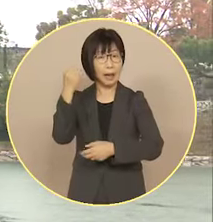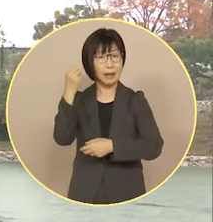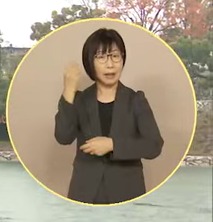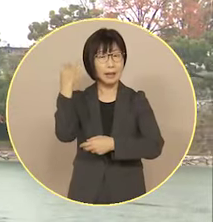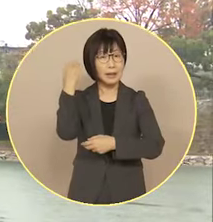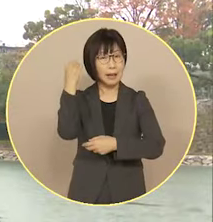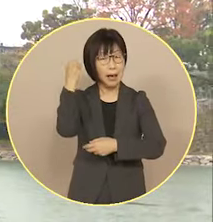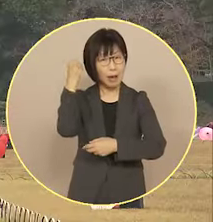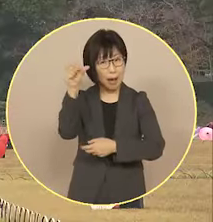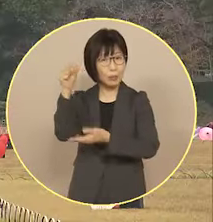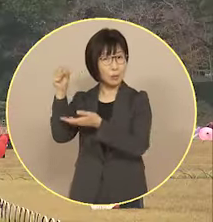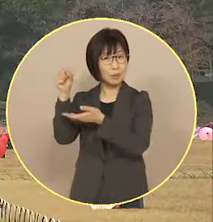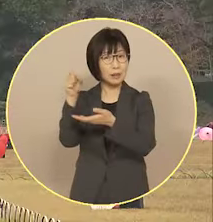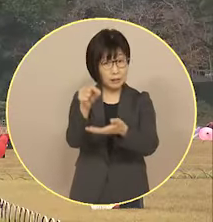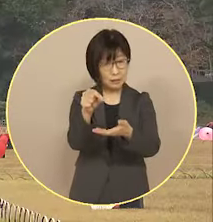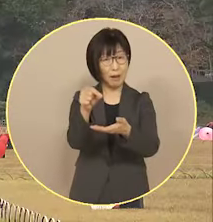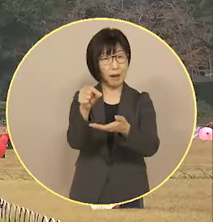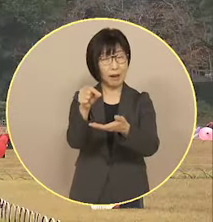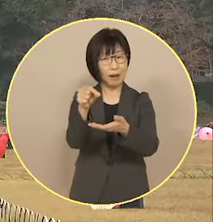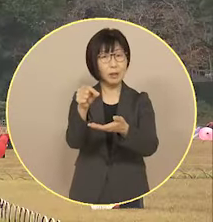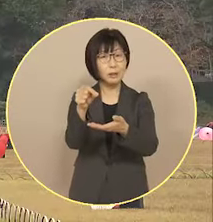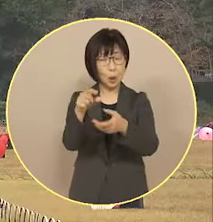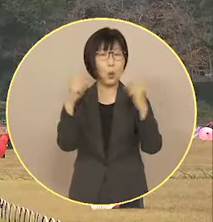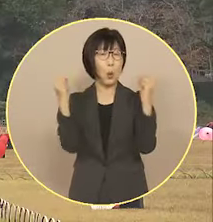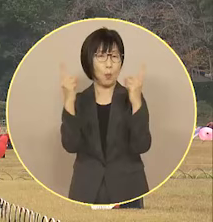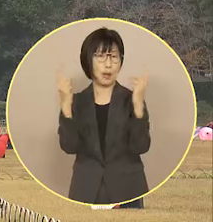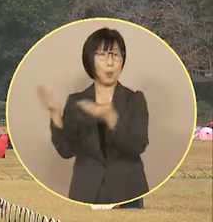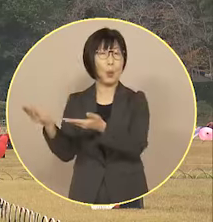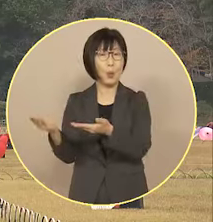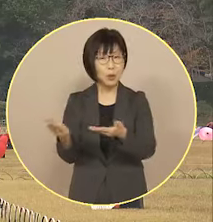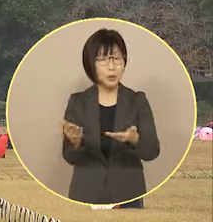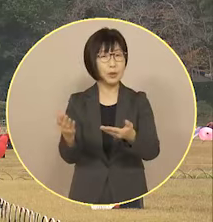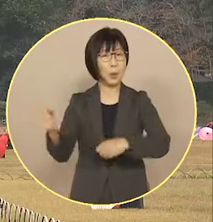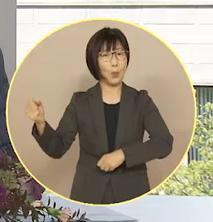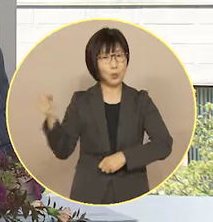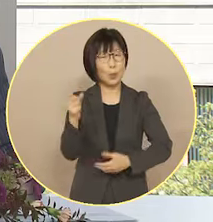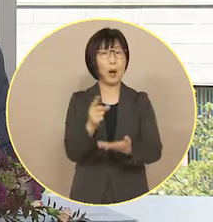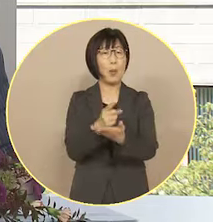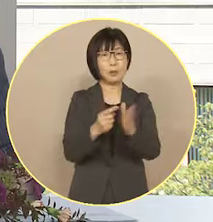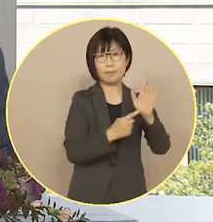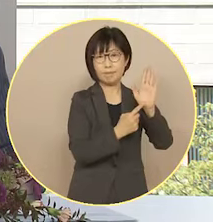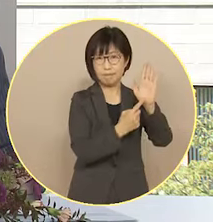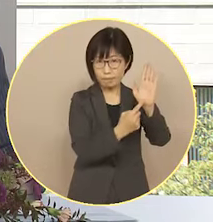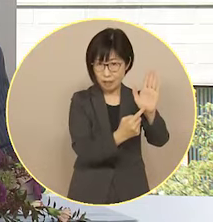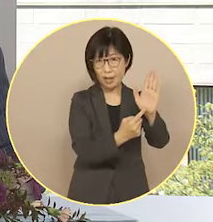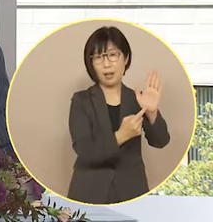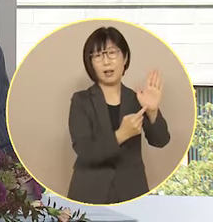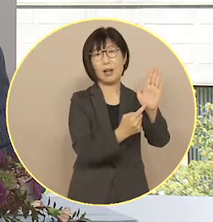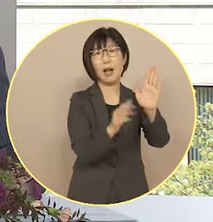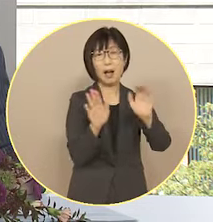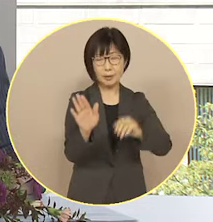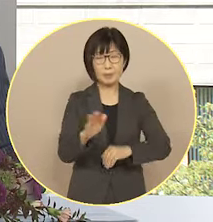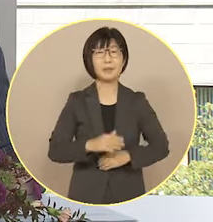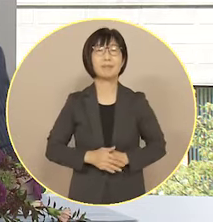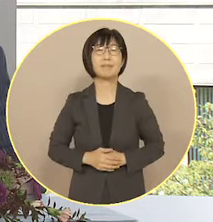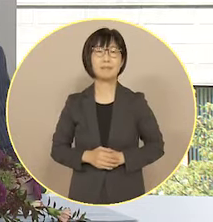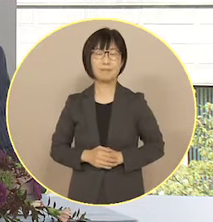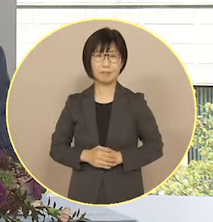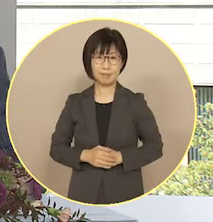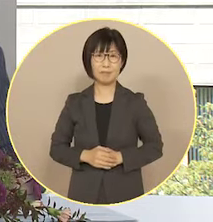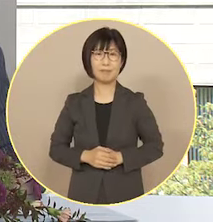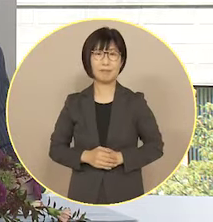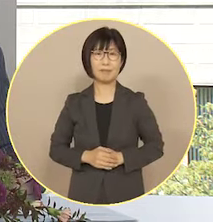演出できる会場プランを提案しコンベンション誘致を強化する方針もこの度打ち出し知ておるわけであり